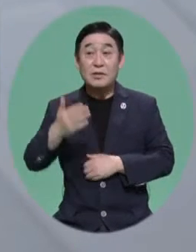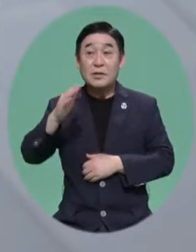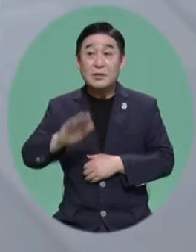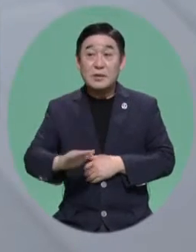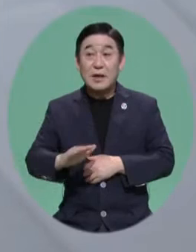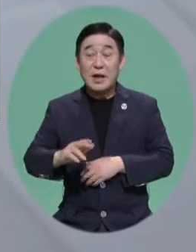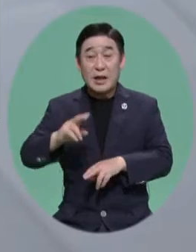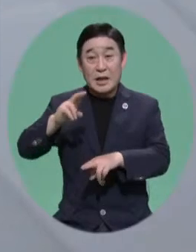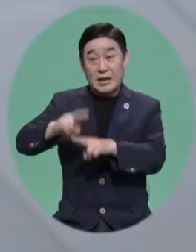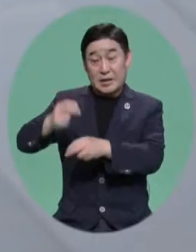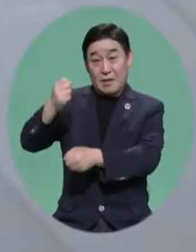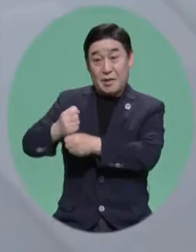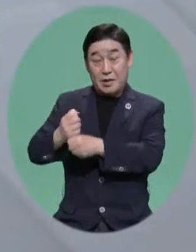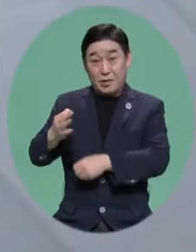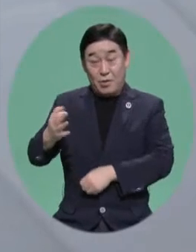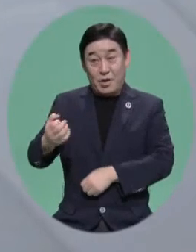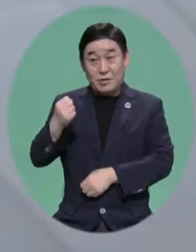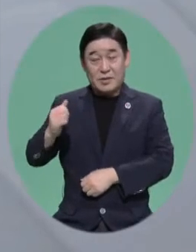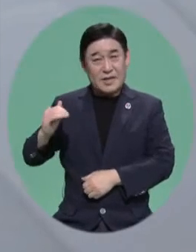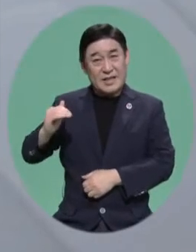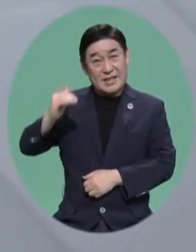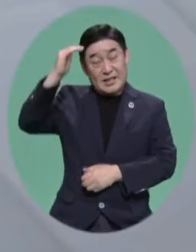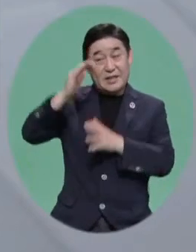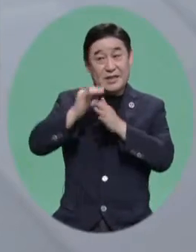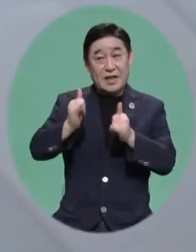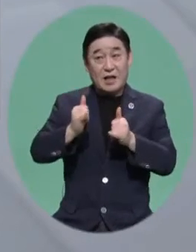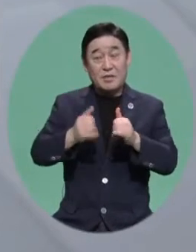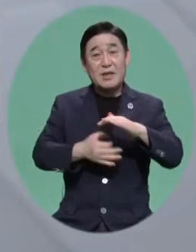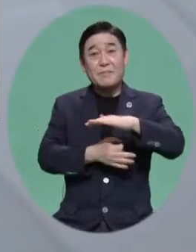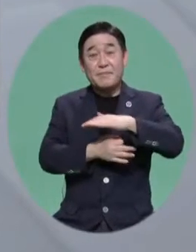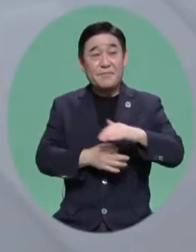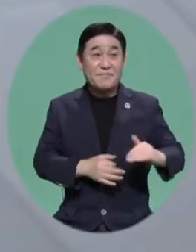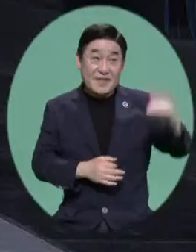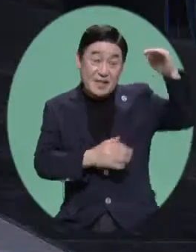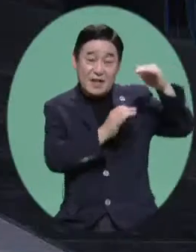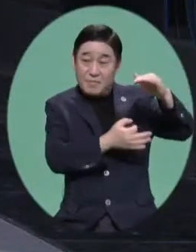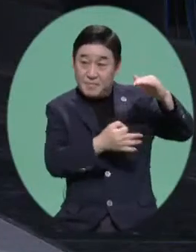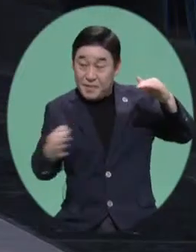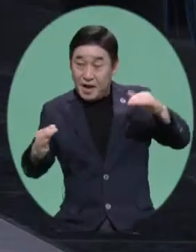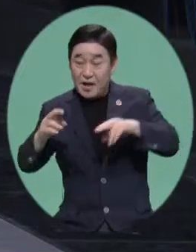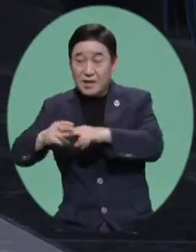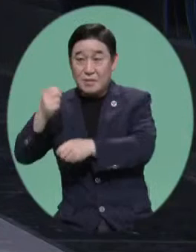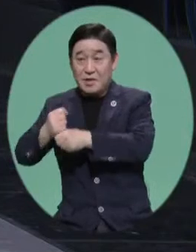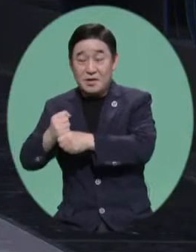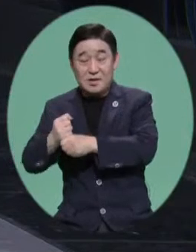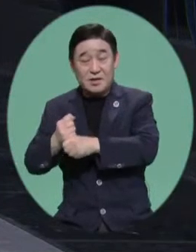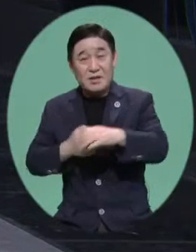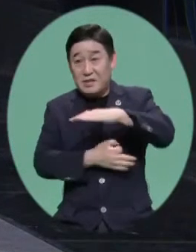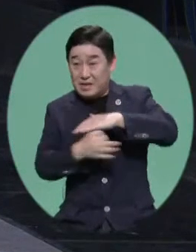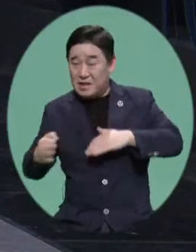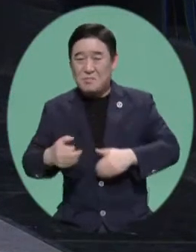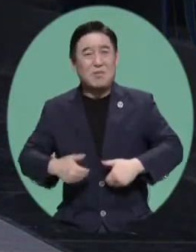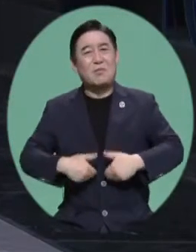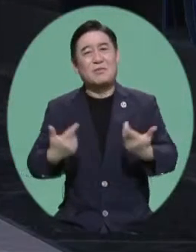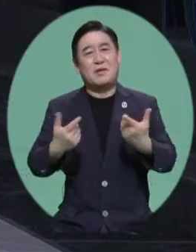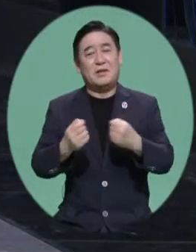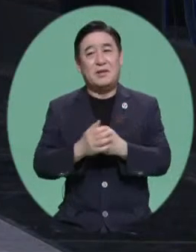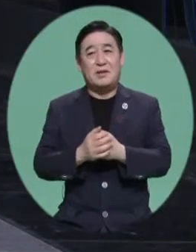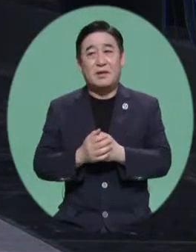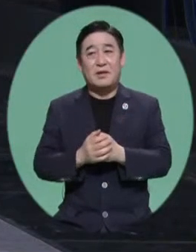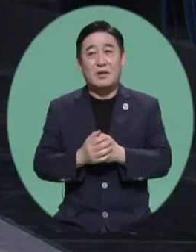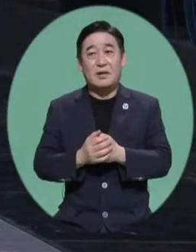그런데 그 의자를 만드는 돈을 키 큰 사람이 거의 다 냈다 때 키 큰 사람 한테 불리하게 알 필요는 없는 거죠